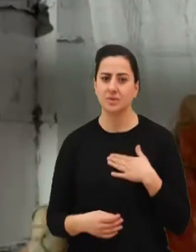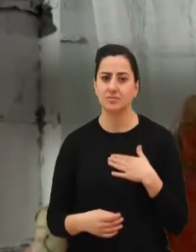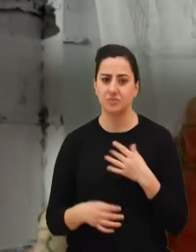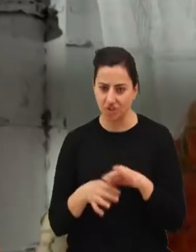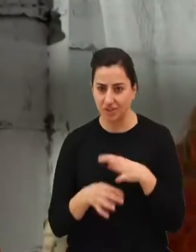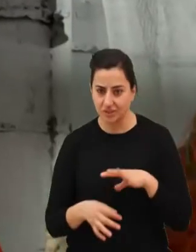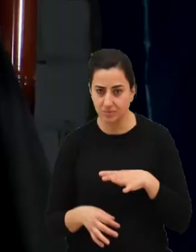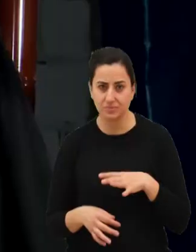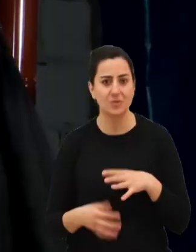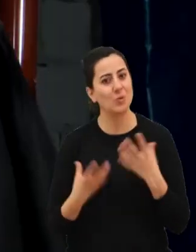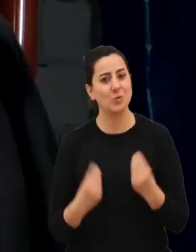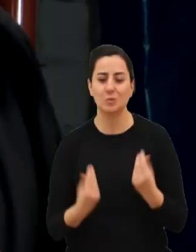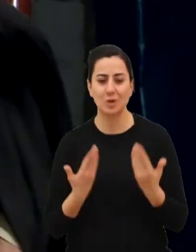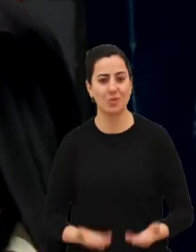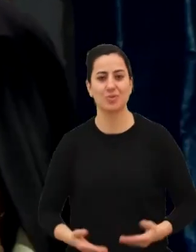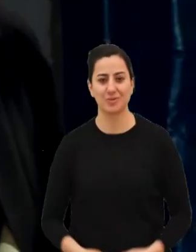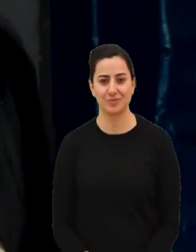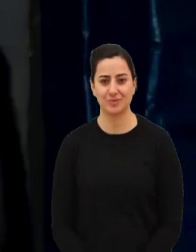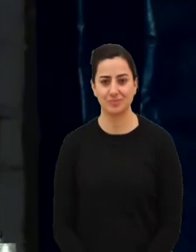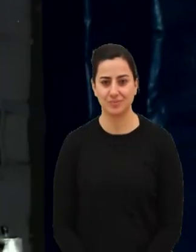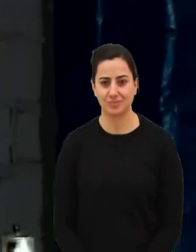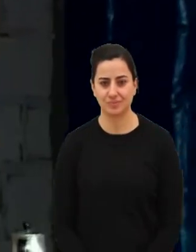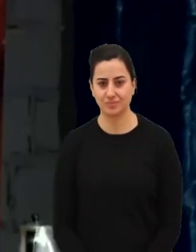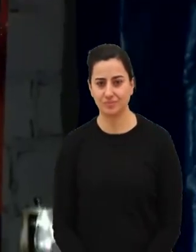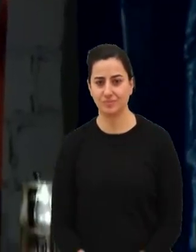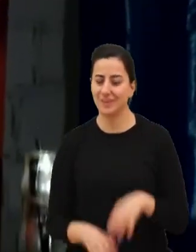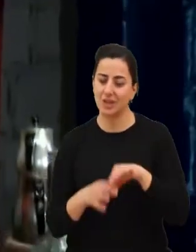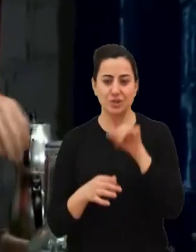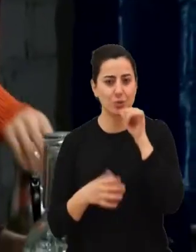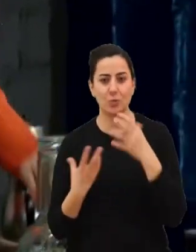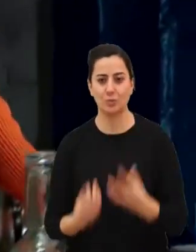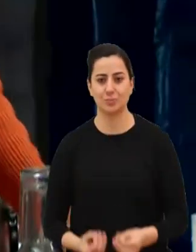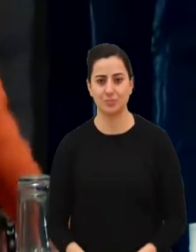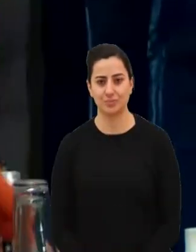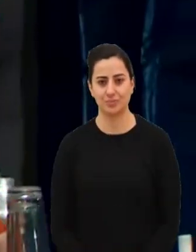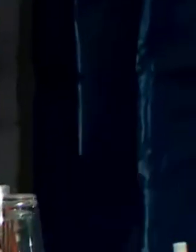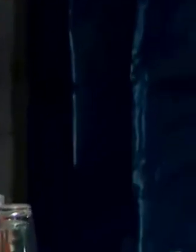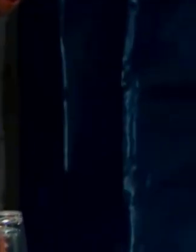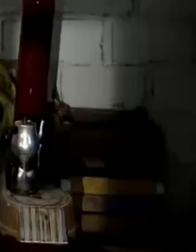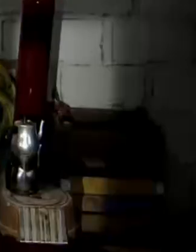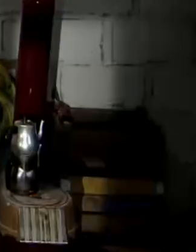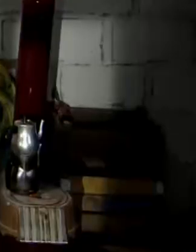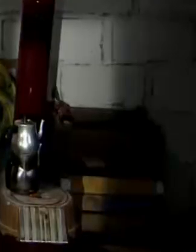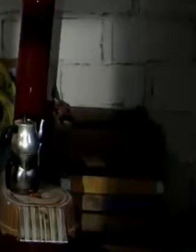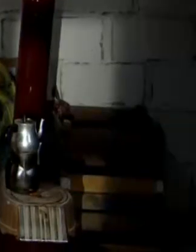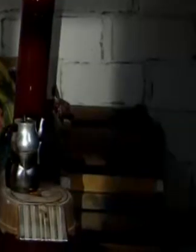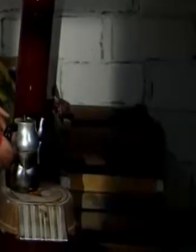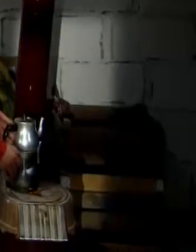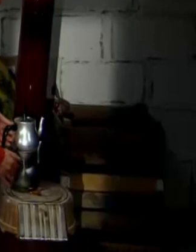Çıkmadan bir çay vereyim, yeniden mezun. Vallahi iyi olur bak. Hadi otur. Hadi gitmeden bir çayını içelim. Yaşlı adam masaya